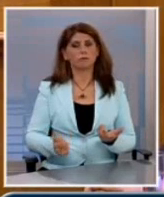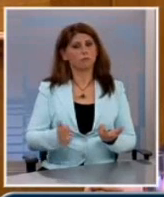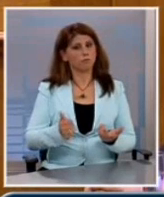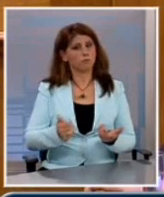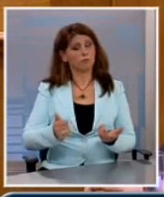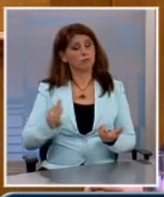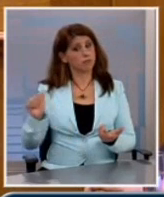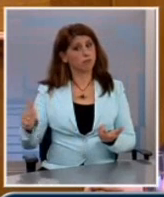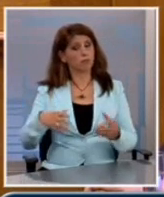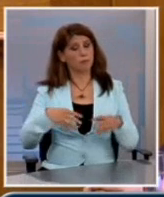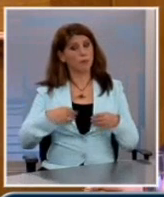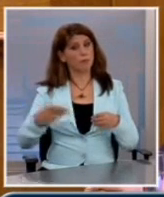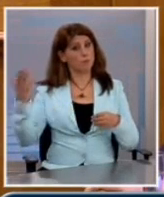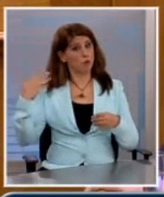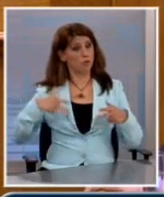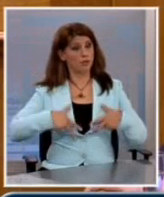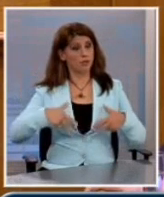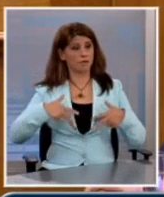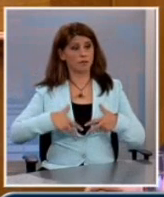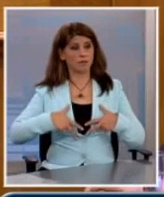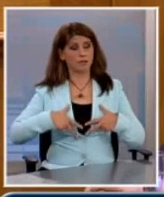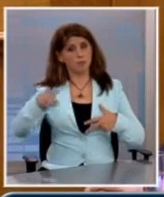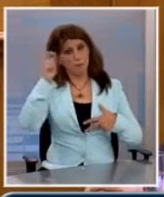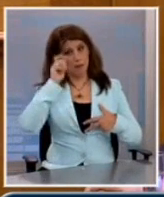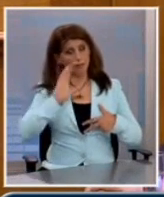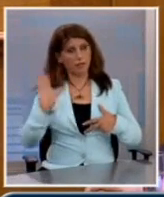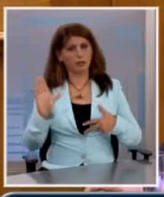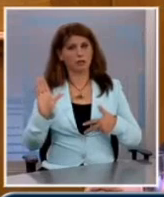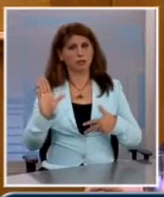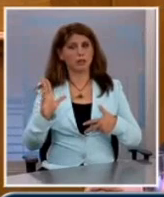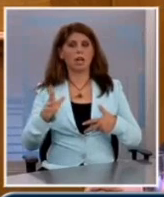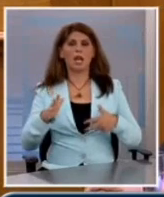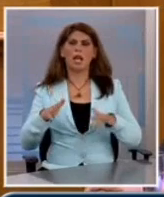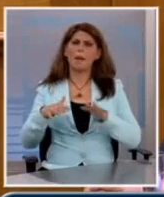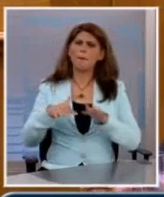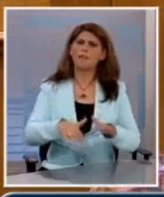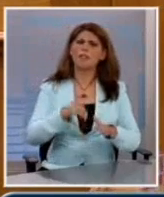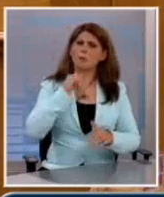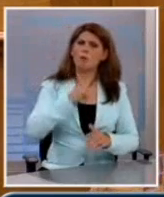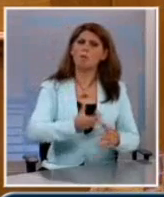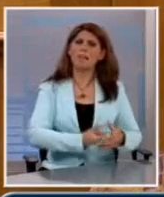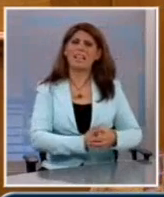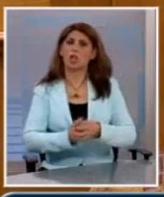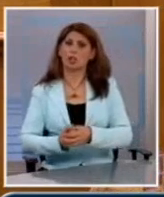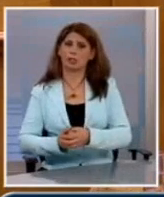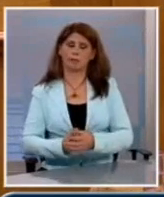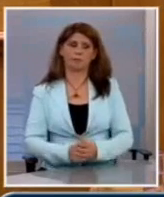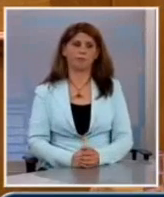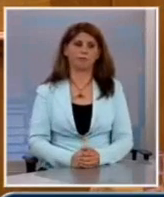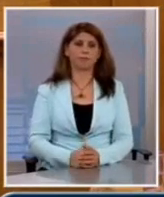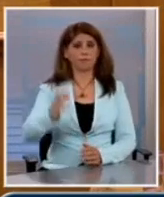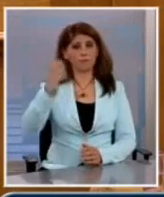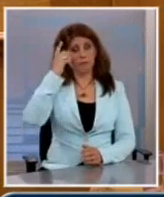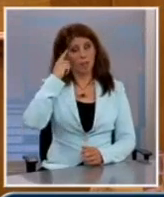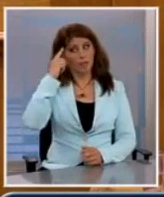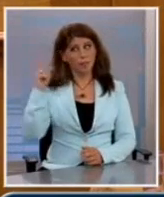τις προηγούμενες κυβερνήσεις της επιθετικής και διαρκούς λιτότητας. Να θυμίσω στο